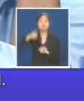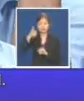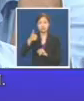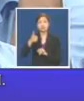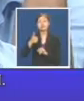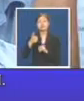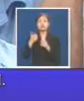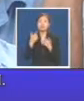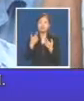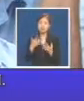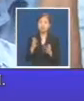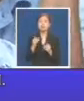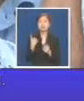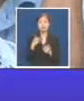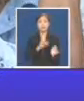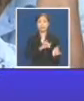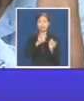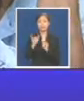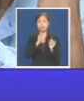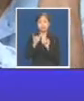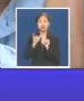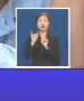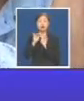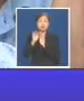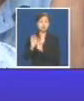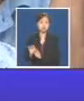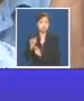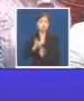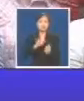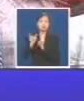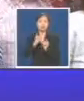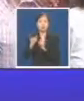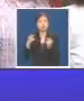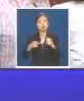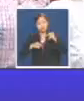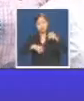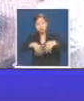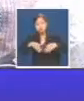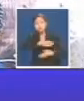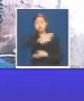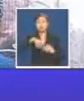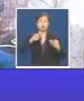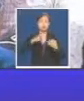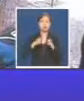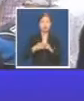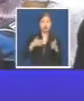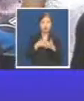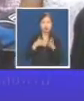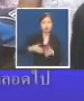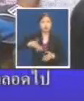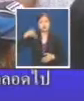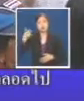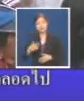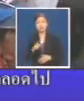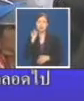ก็เมื่อได้มีการอพยพเมื่อมีพี่น้องประชาชนประสบกับปัญหาเราก็เร่งนำความช่วยเหลือเฉพาะ